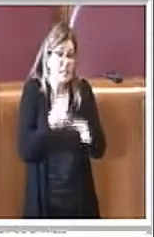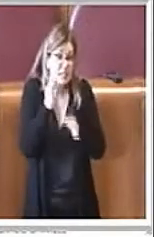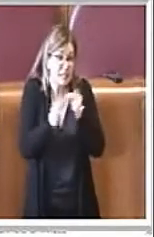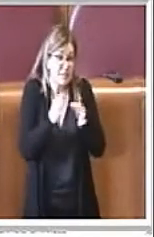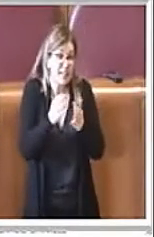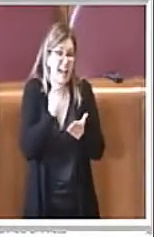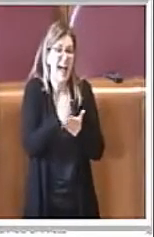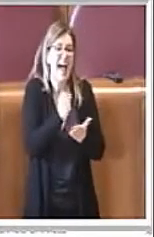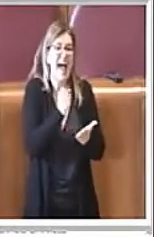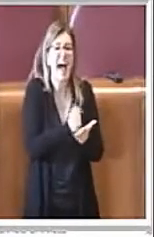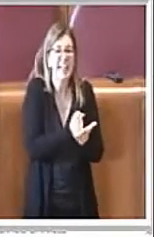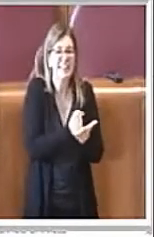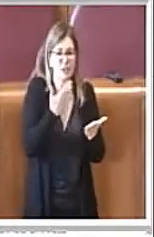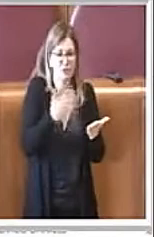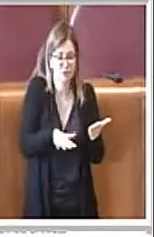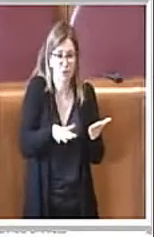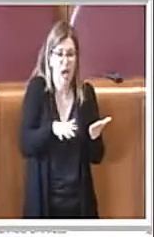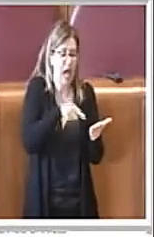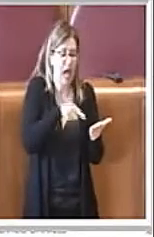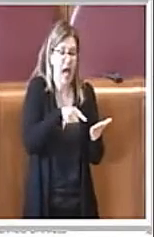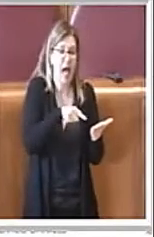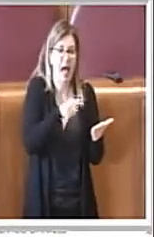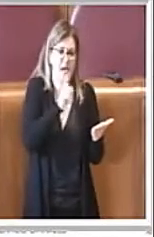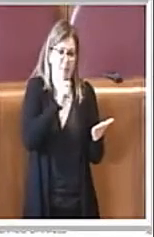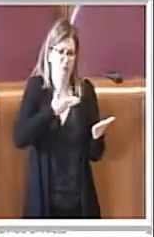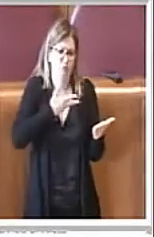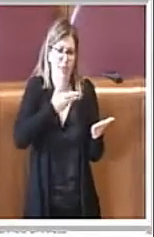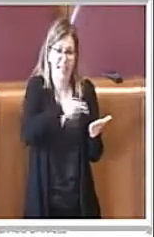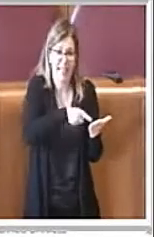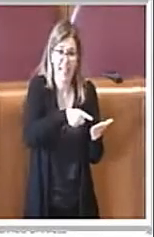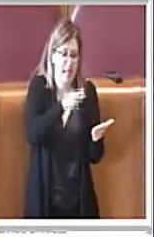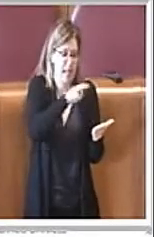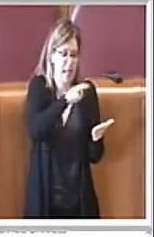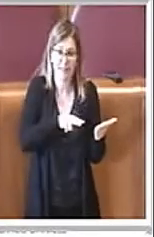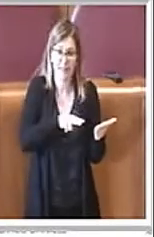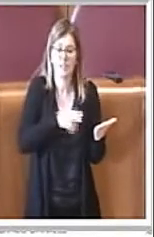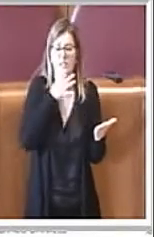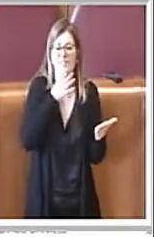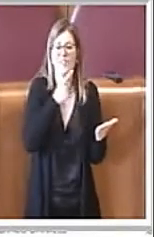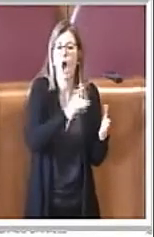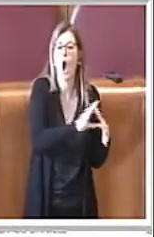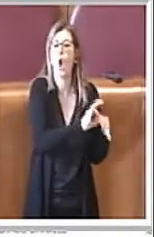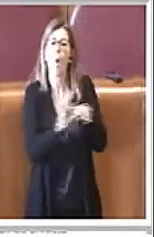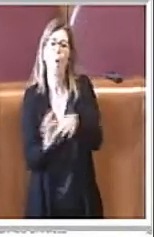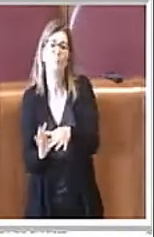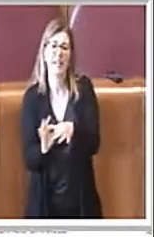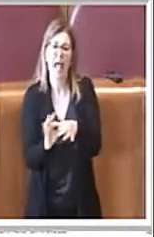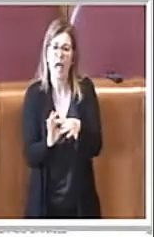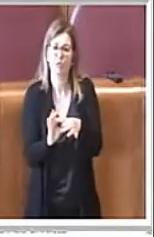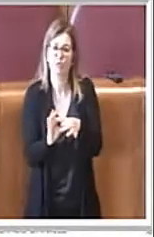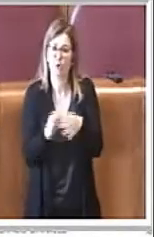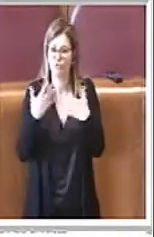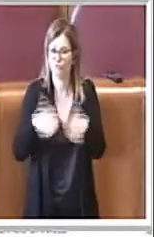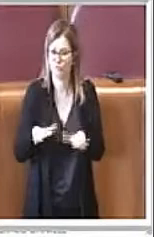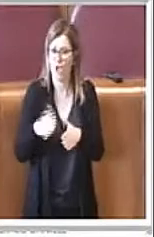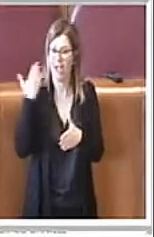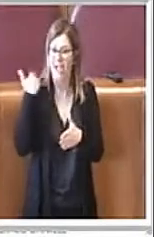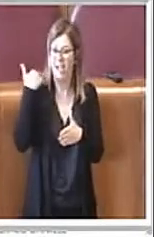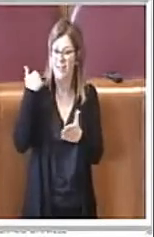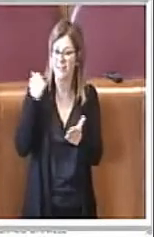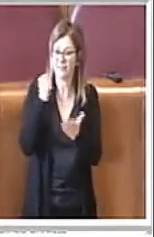si dice in giuridichese, da un po' con il combinato disposto delle delibere, perché non dobbiamo ogni